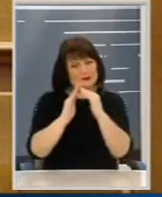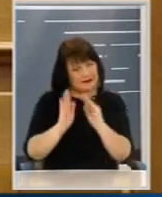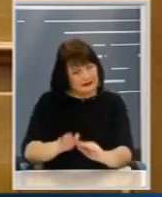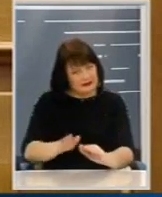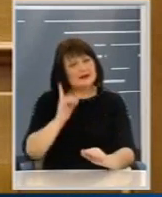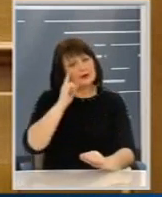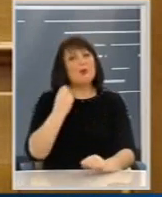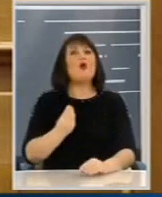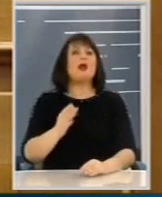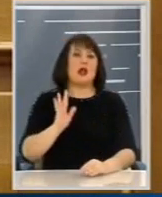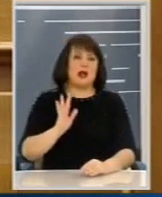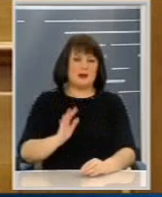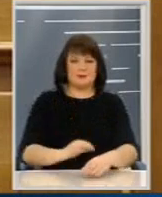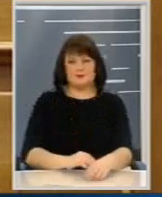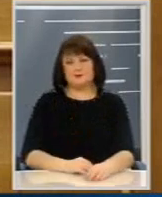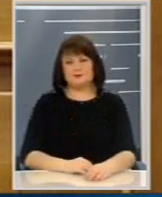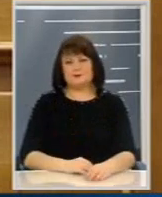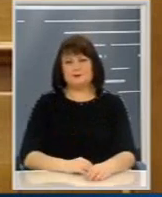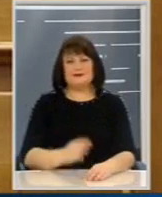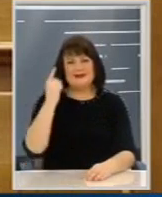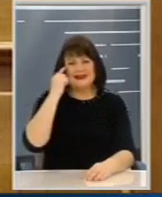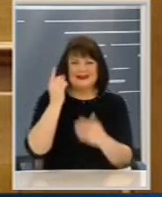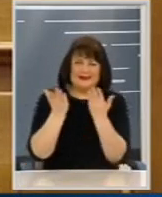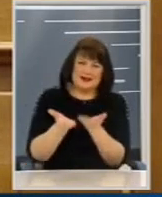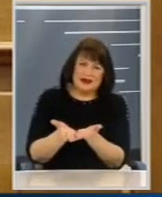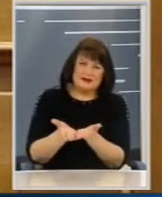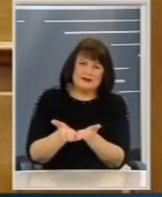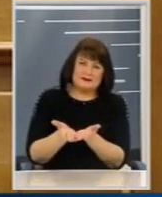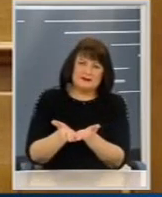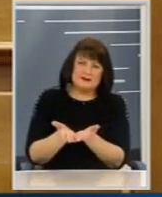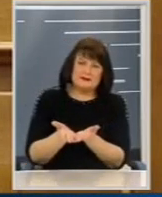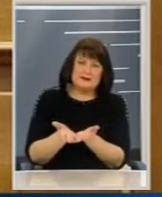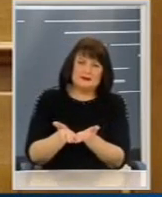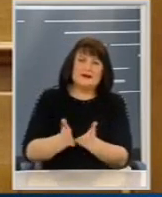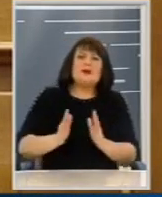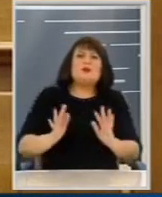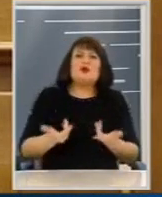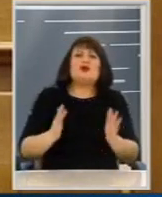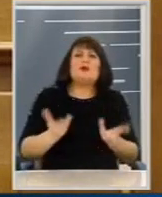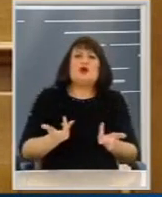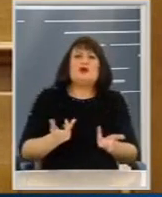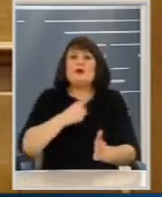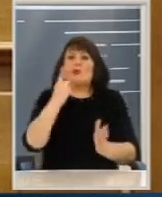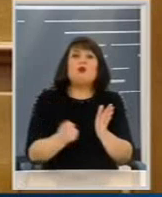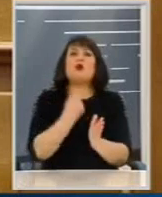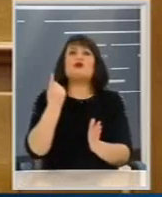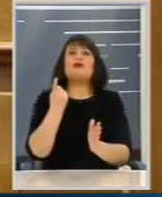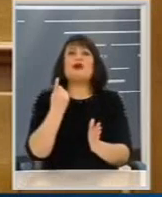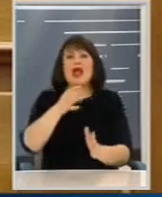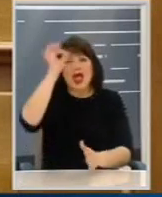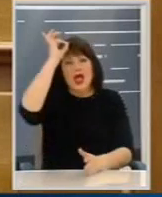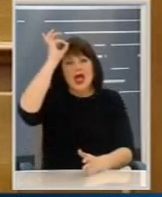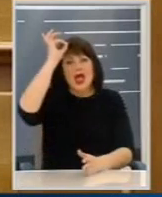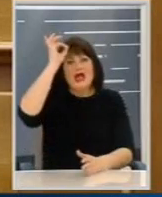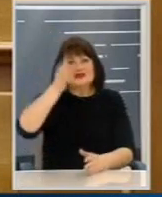καλά. Έχετε καταλάβει, κύριε Μητσοτάκη, πότε μπήκε πρώτη φορά η αστυνομία